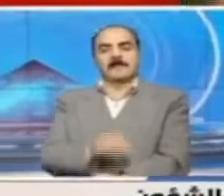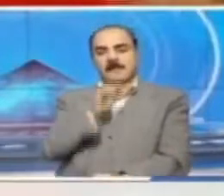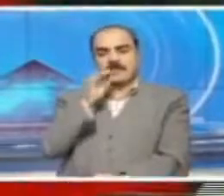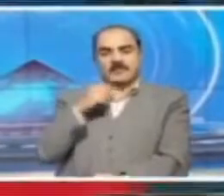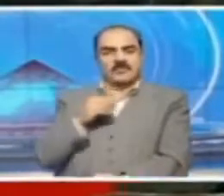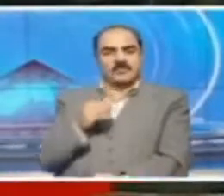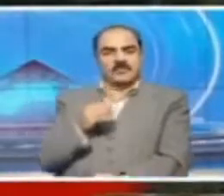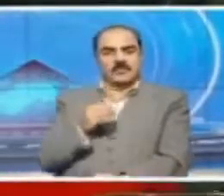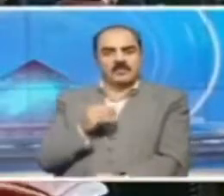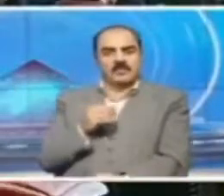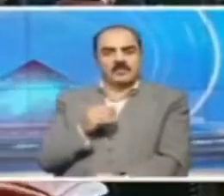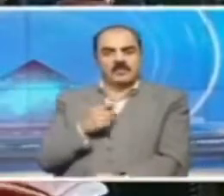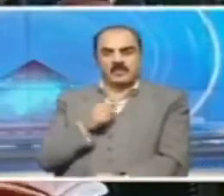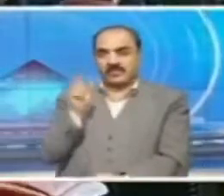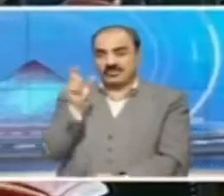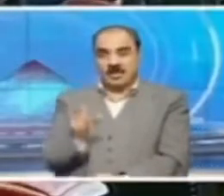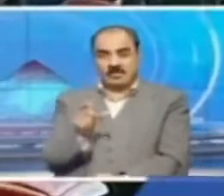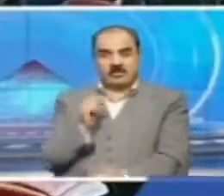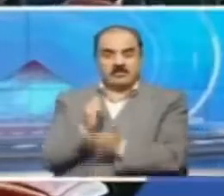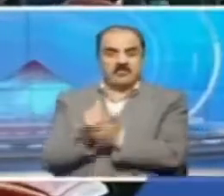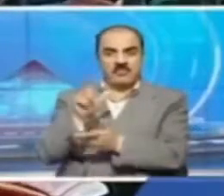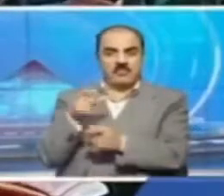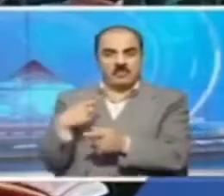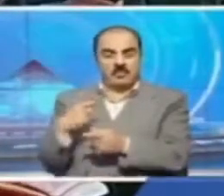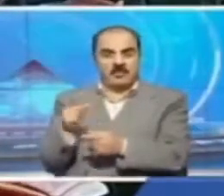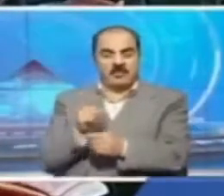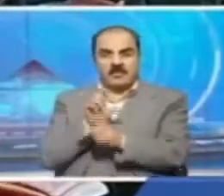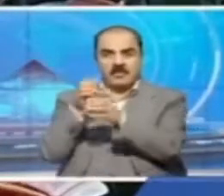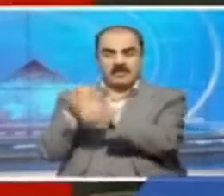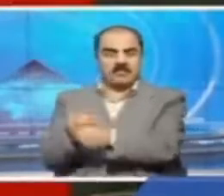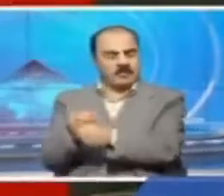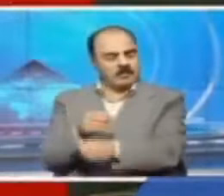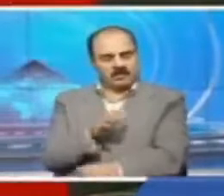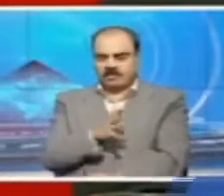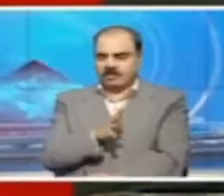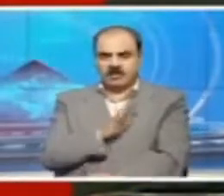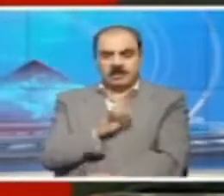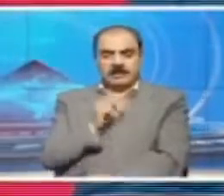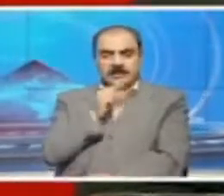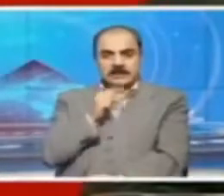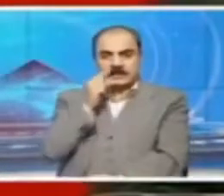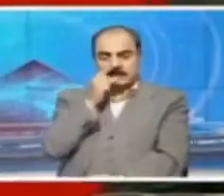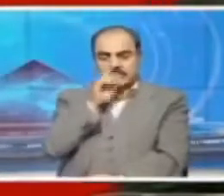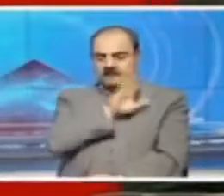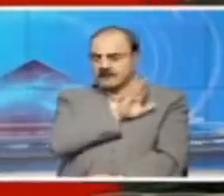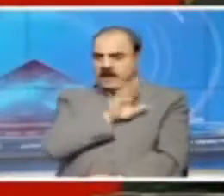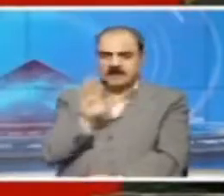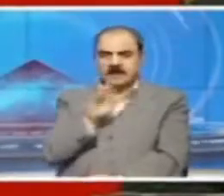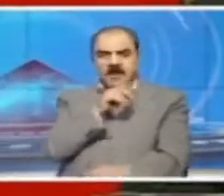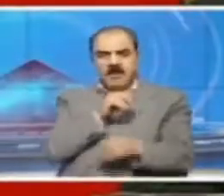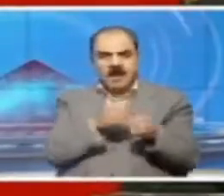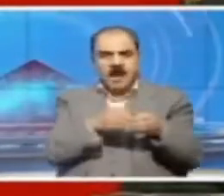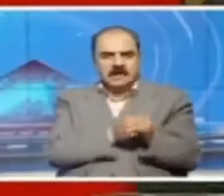موكولا للأشخاص أو لأي جهة أخرى لها أهداف سياسية